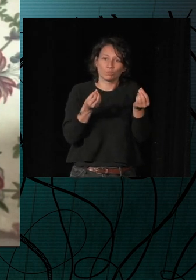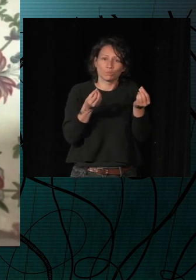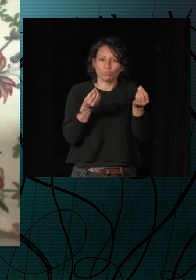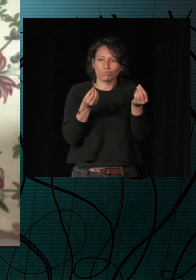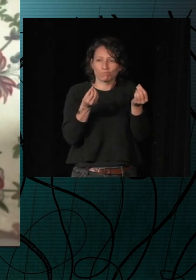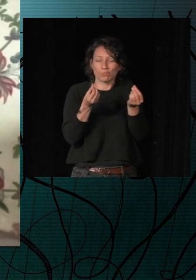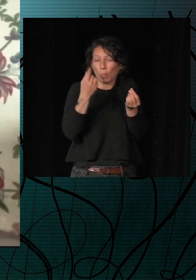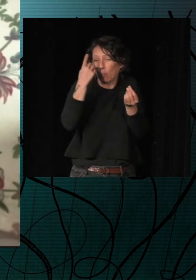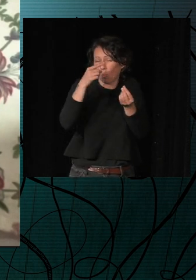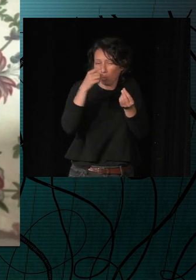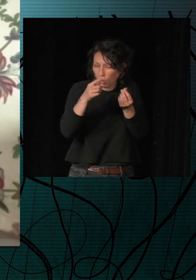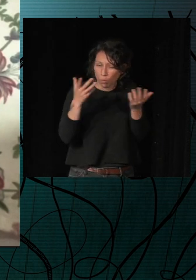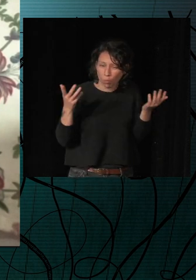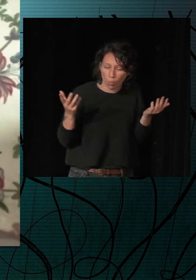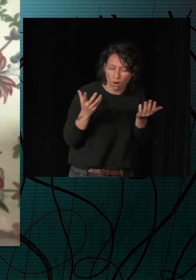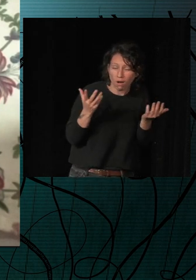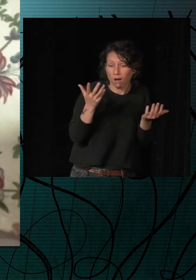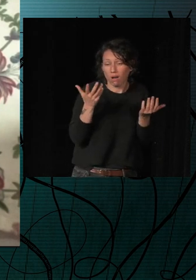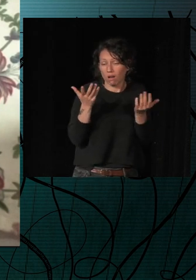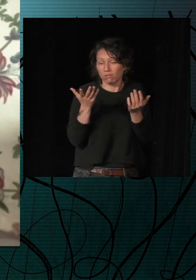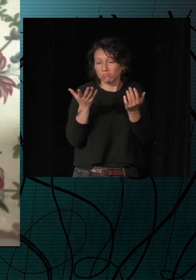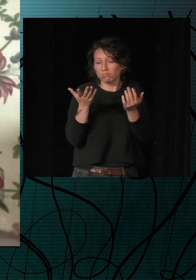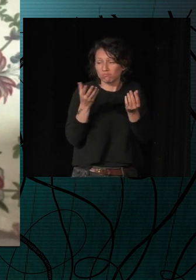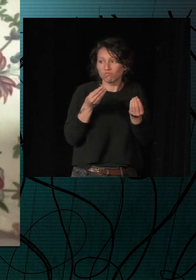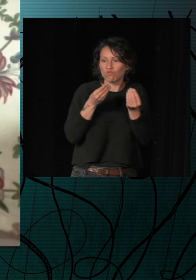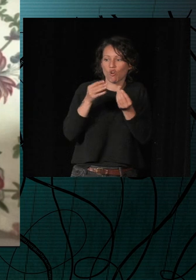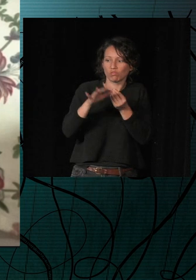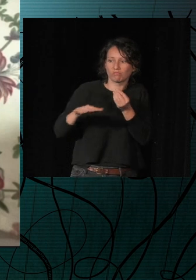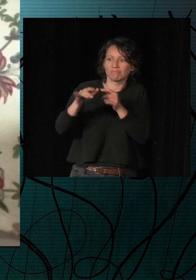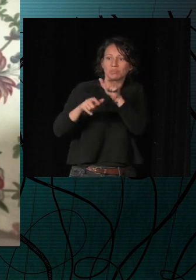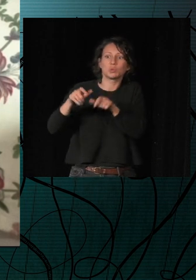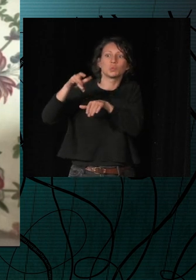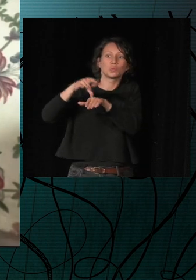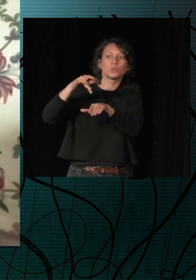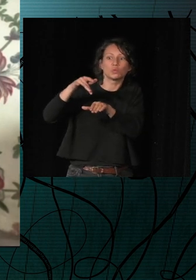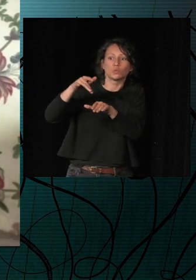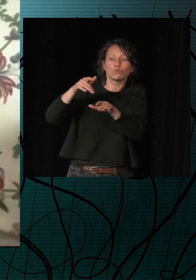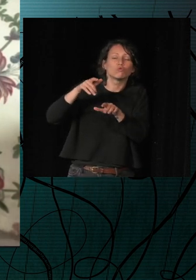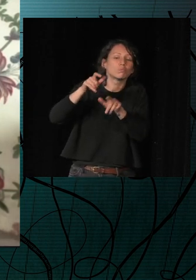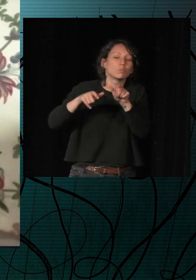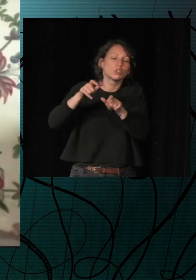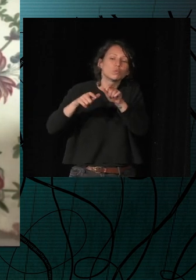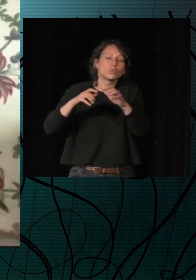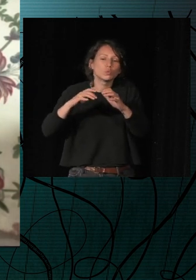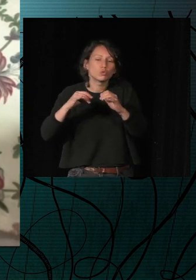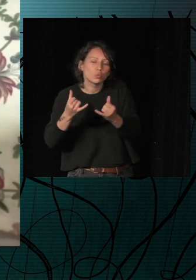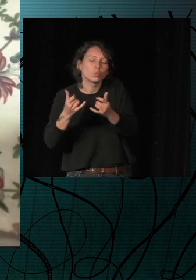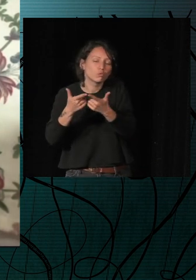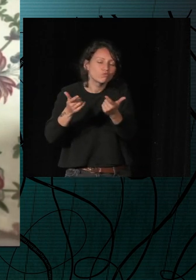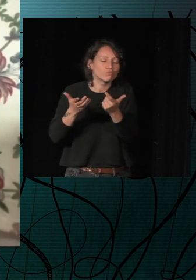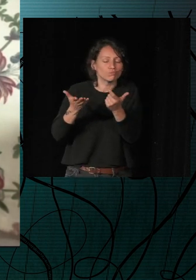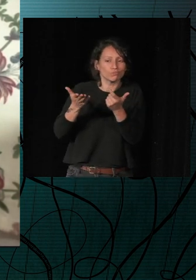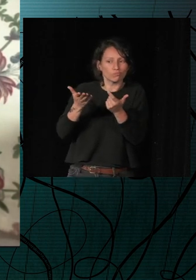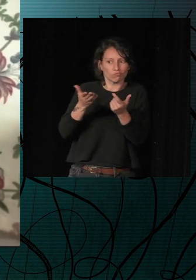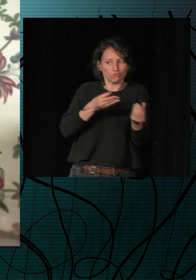servent à offrir des expériences discordantes aux joueurs joueuses et et c'est super